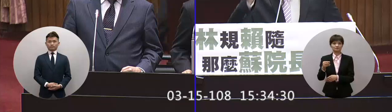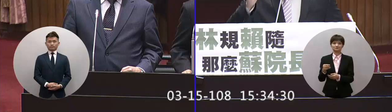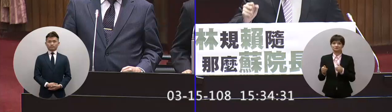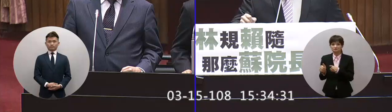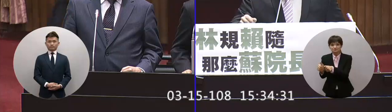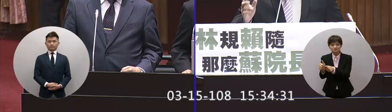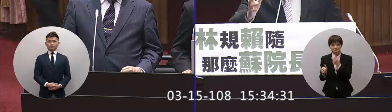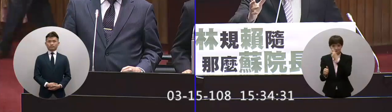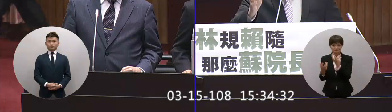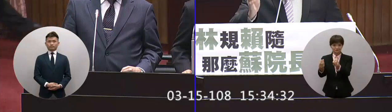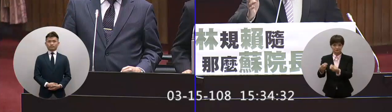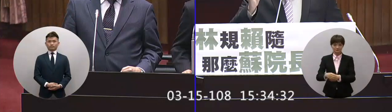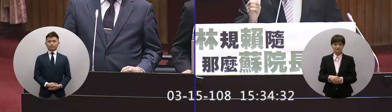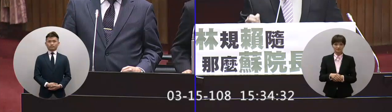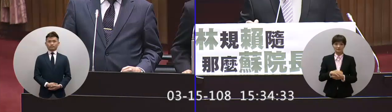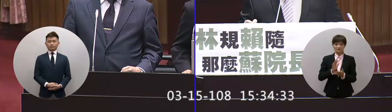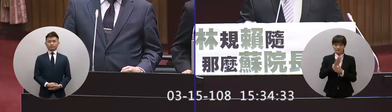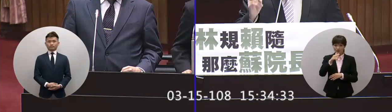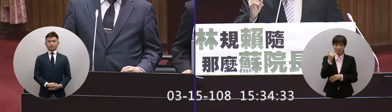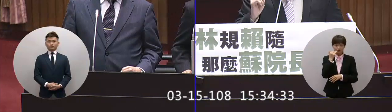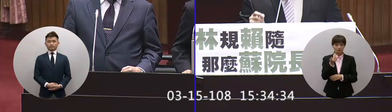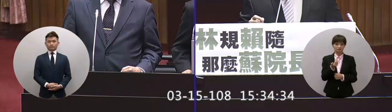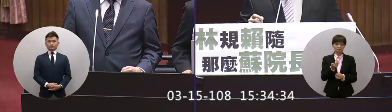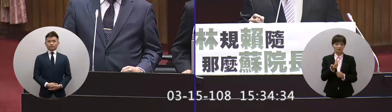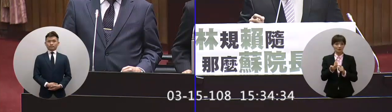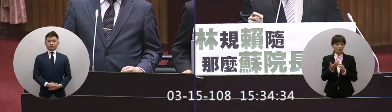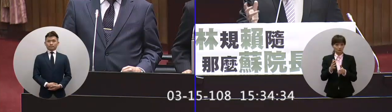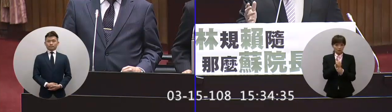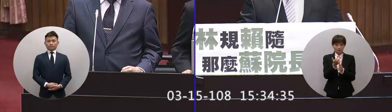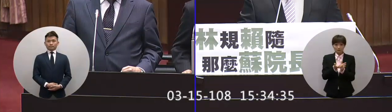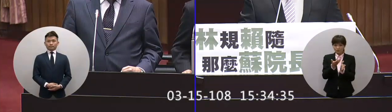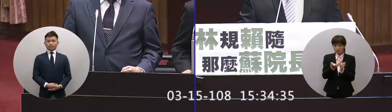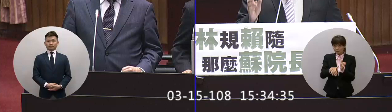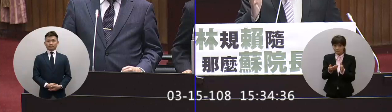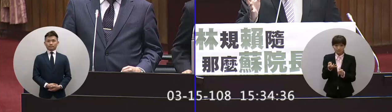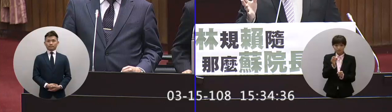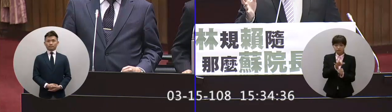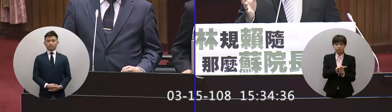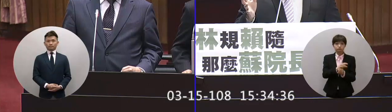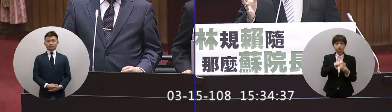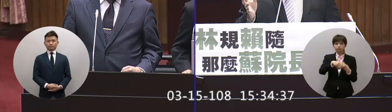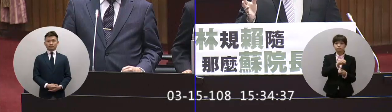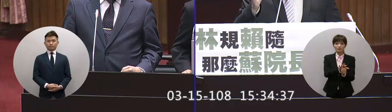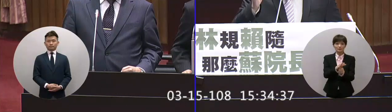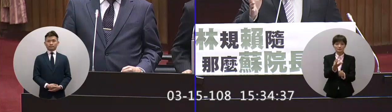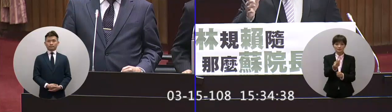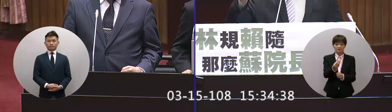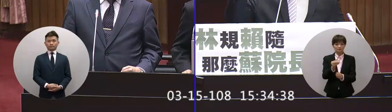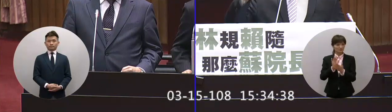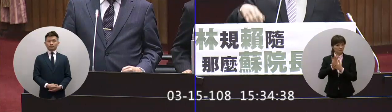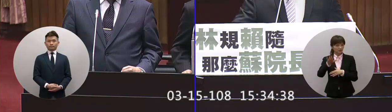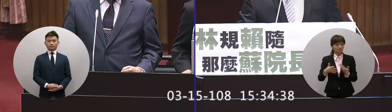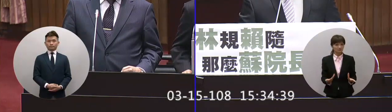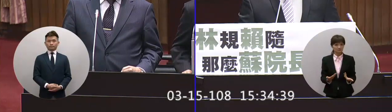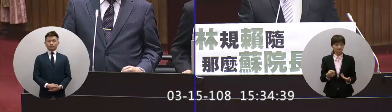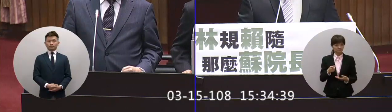那你未来要不要用罚锾或罚金去支应？我想你们在这边有没有可以回去？因